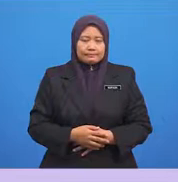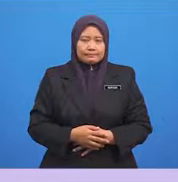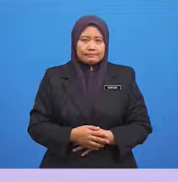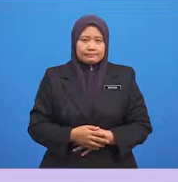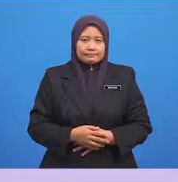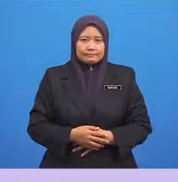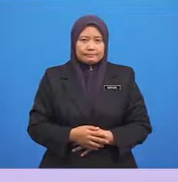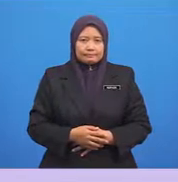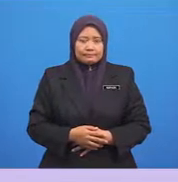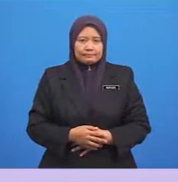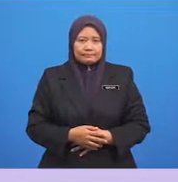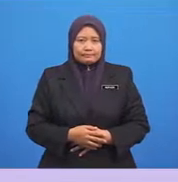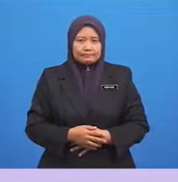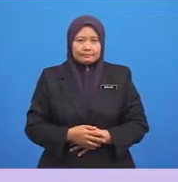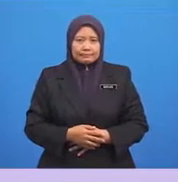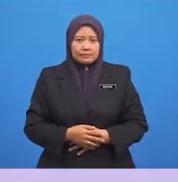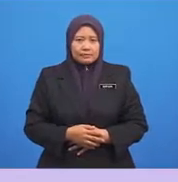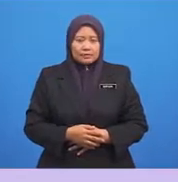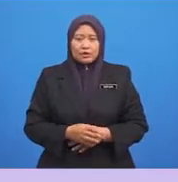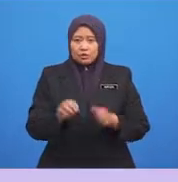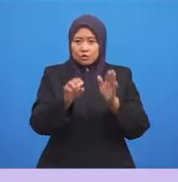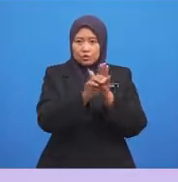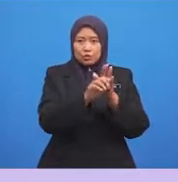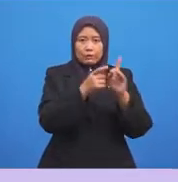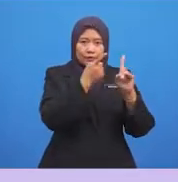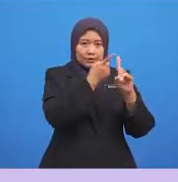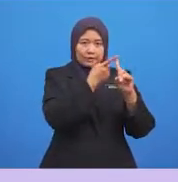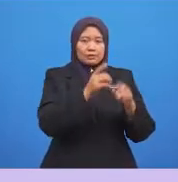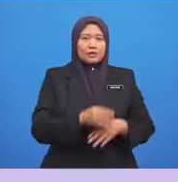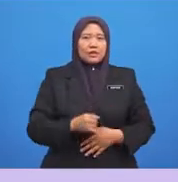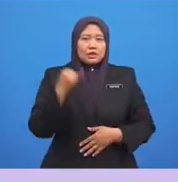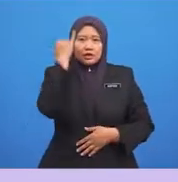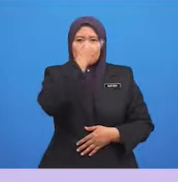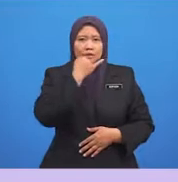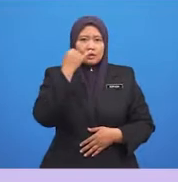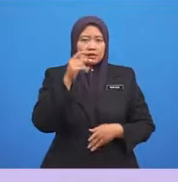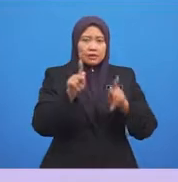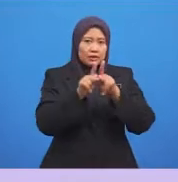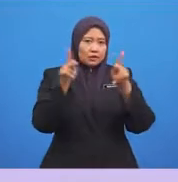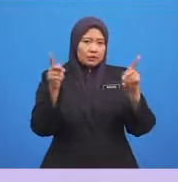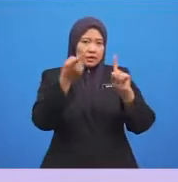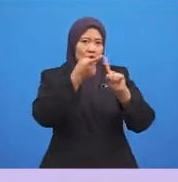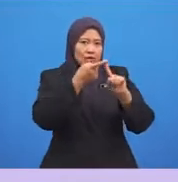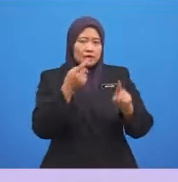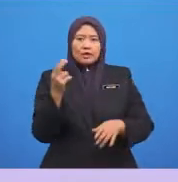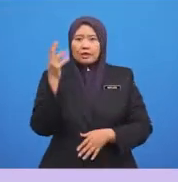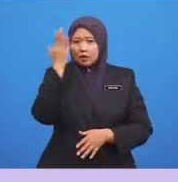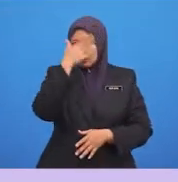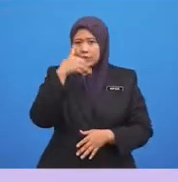Antara contohnya ialah, yang pertama, indah kabar dari rupa,